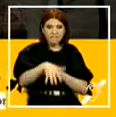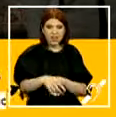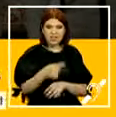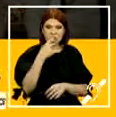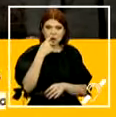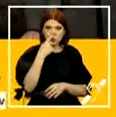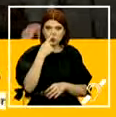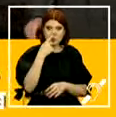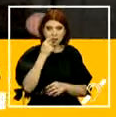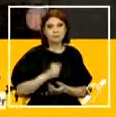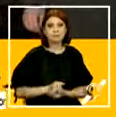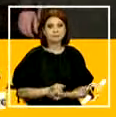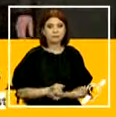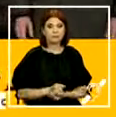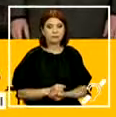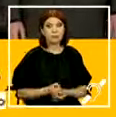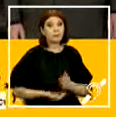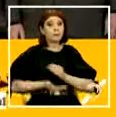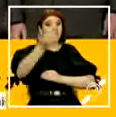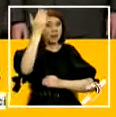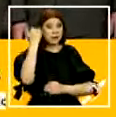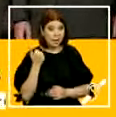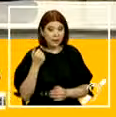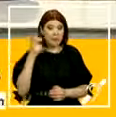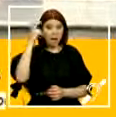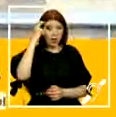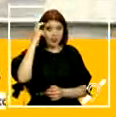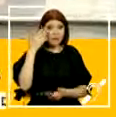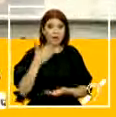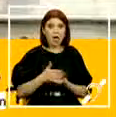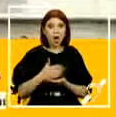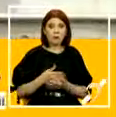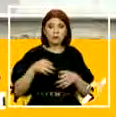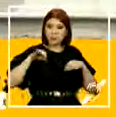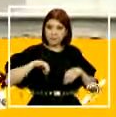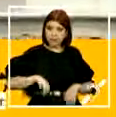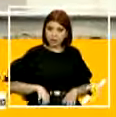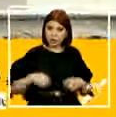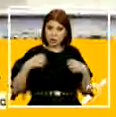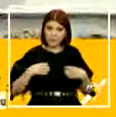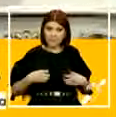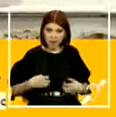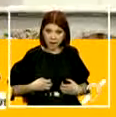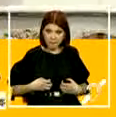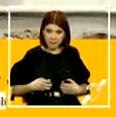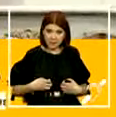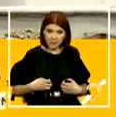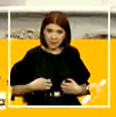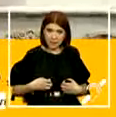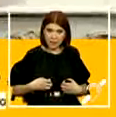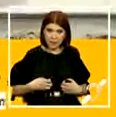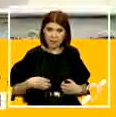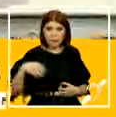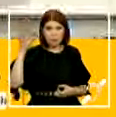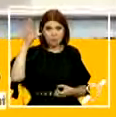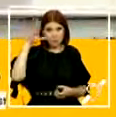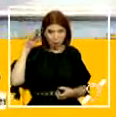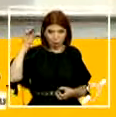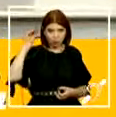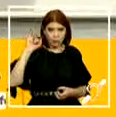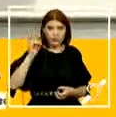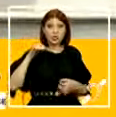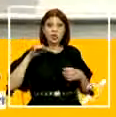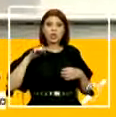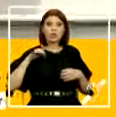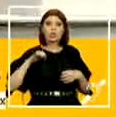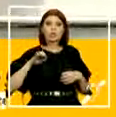în țara vecină. Anterior, la Kiev au fost președintele Parlamentului Igor Grosu și președintele Comisiei